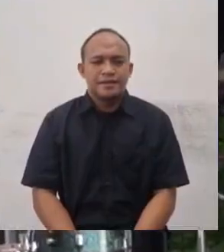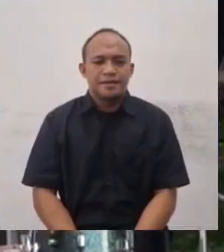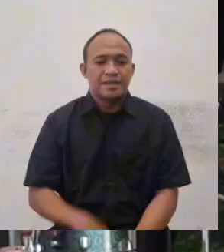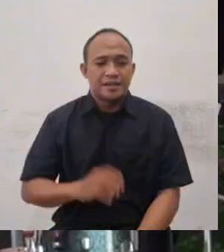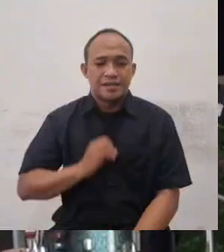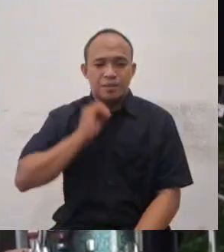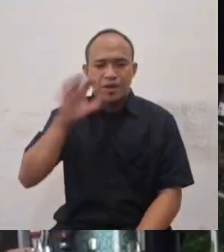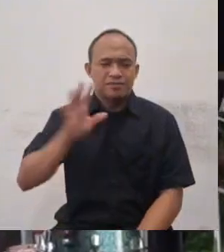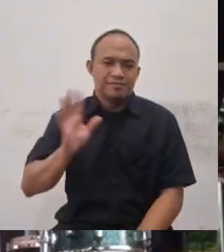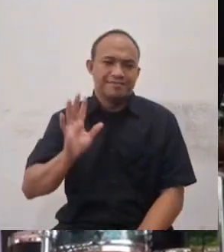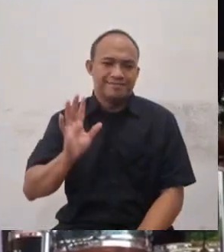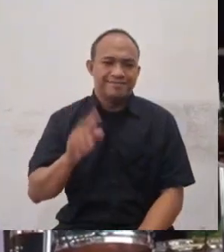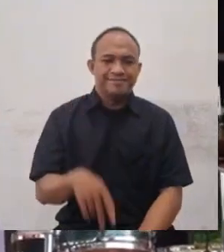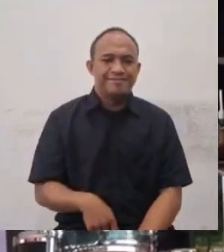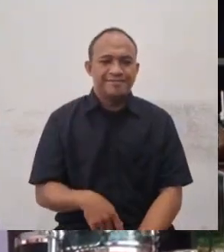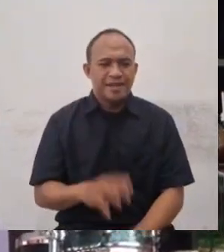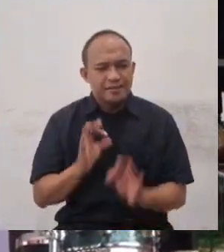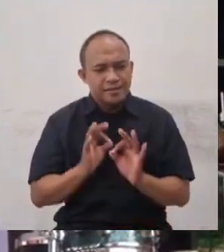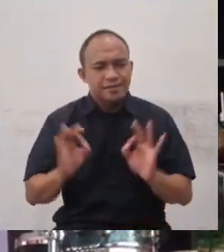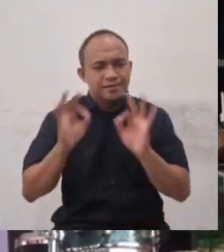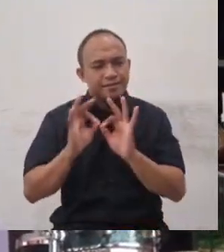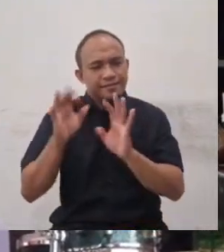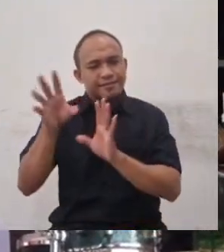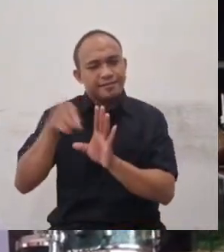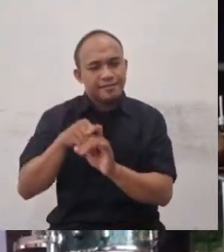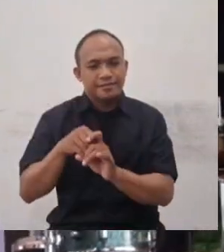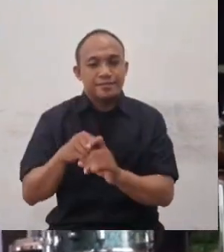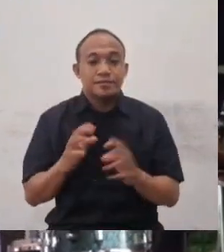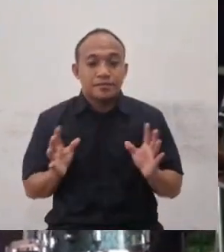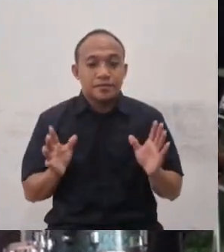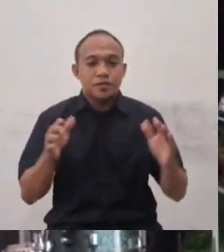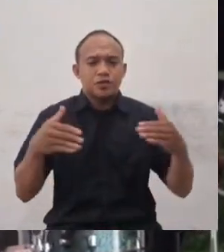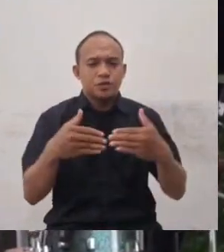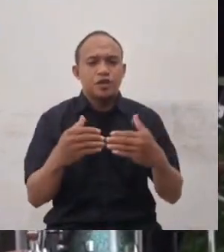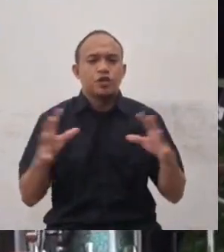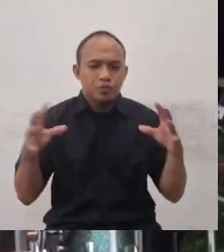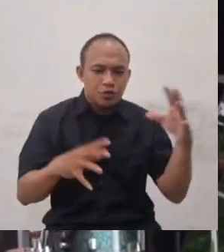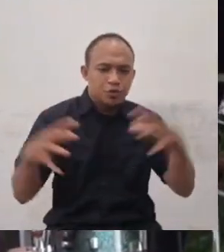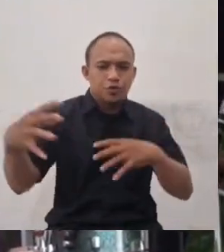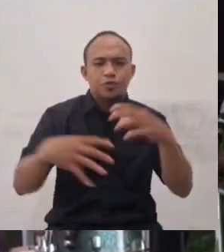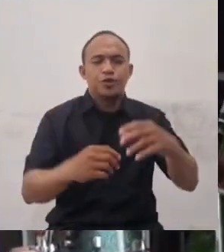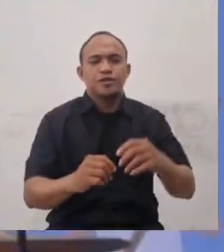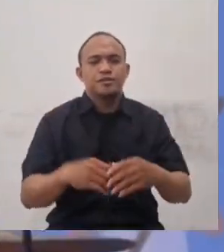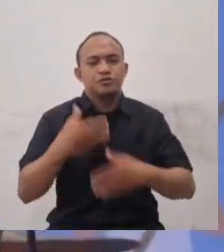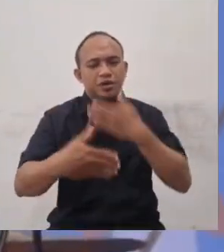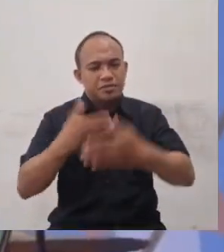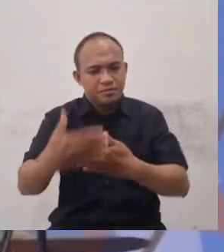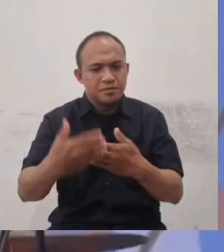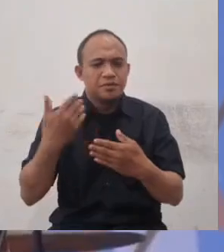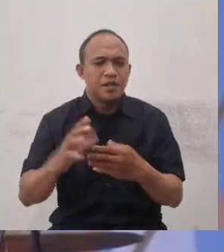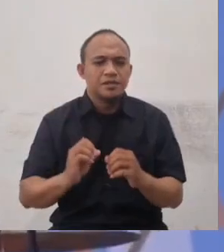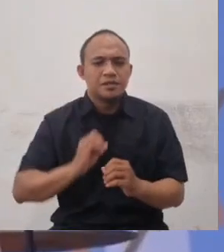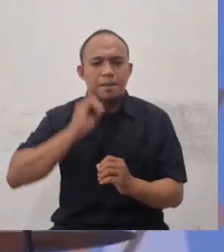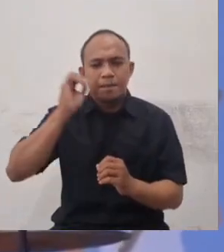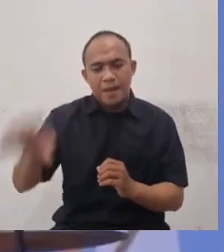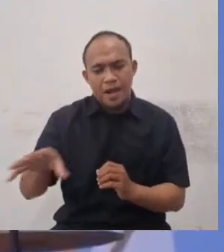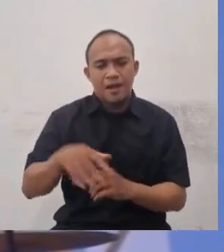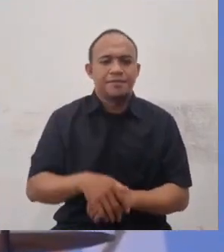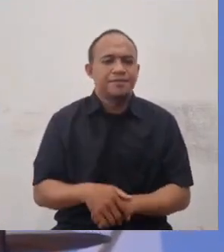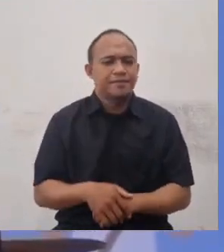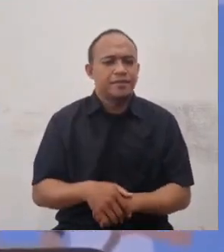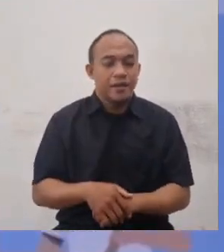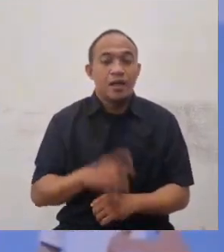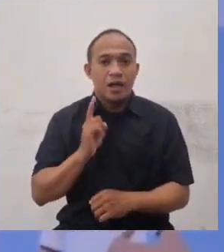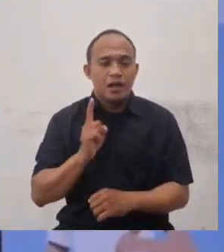tidak membuang sampah sembarangan. Aksi dilakukan dengan melakukan pengumpulan, pemilahan, penimbangan sampah,